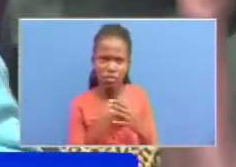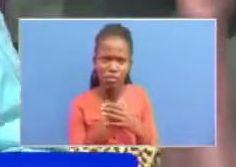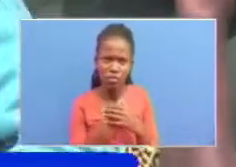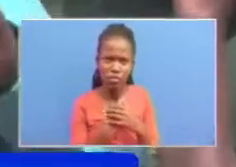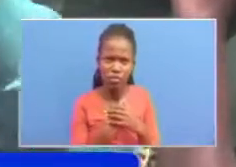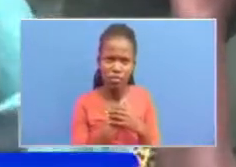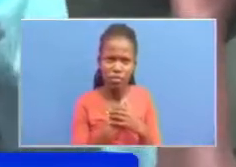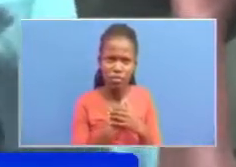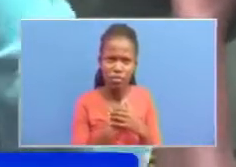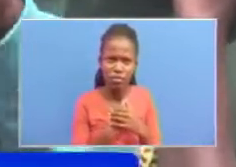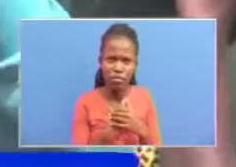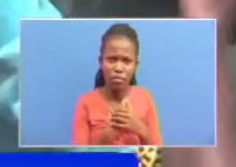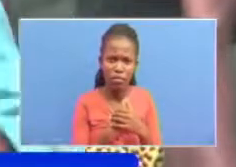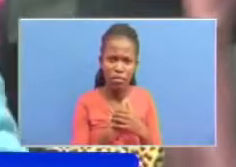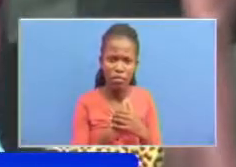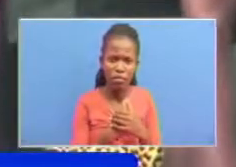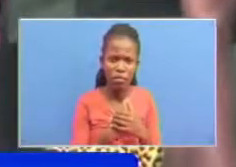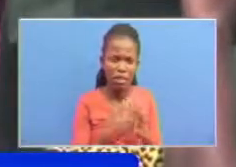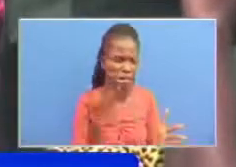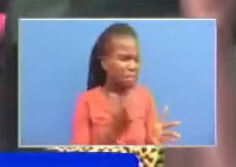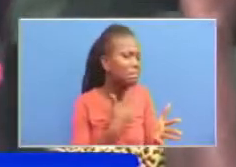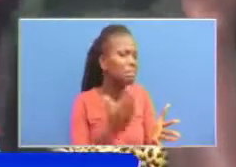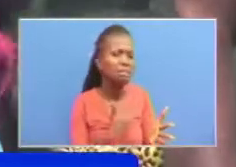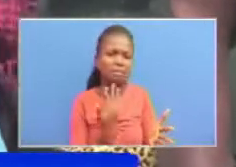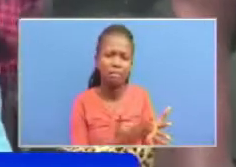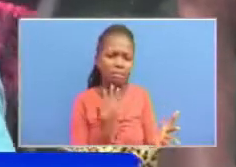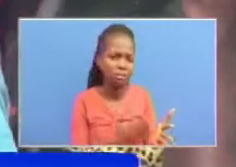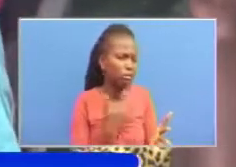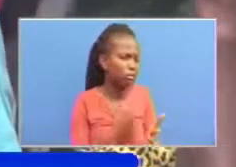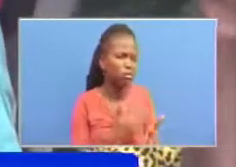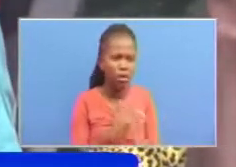ta ambulance. Ngali kuna tu cha zembu ambulance zemba.